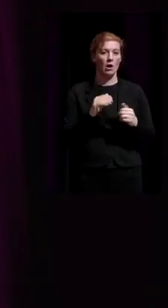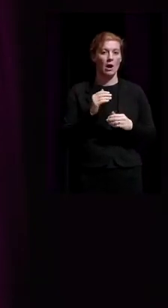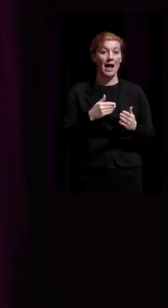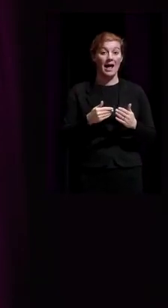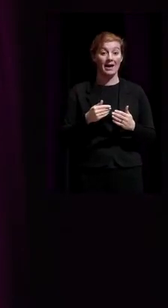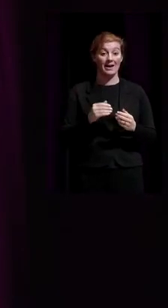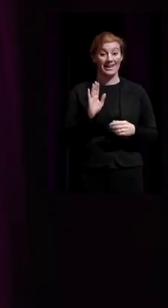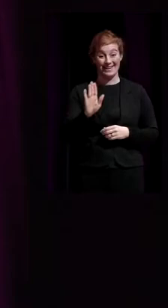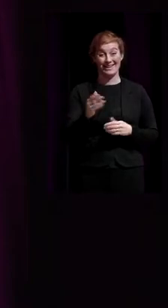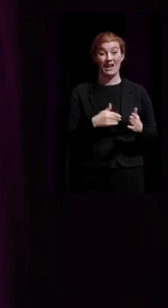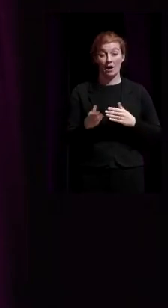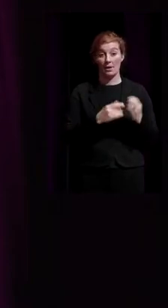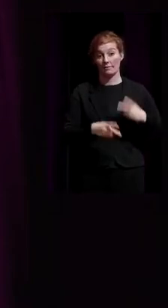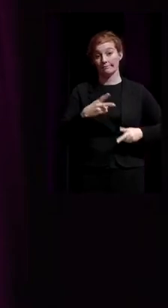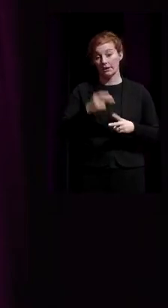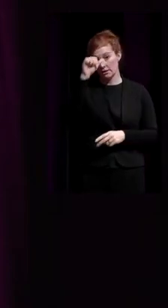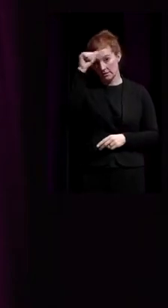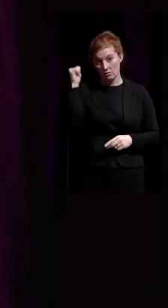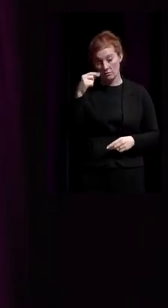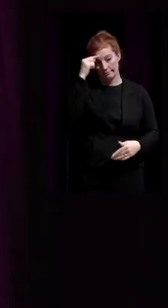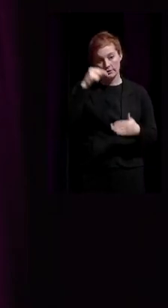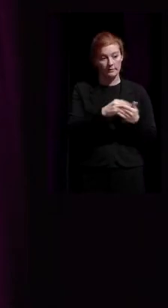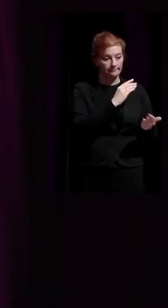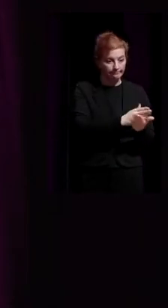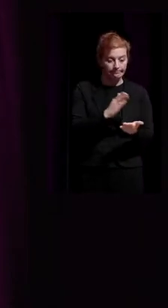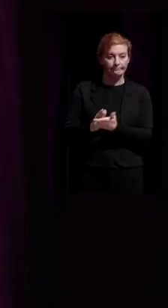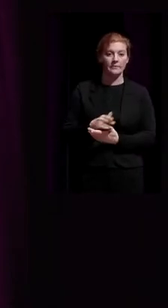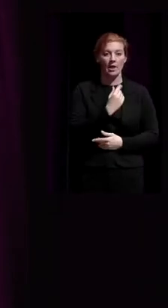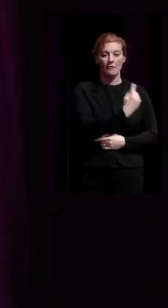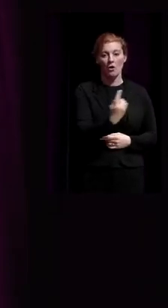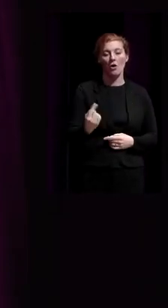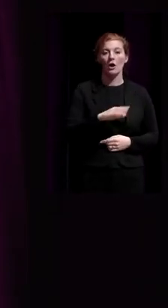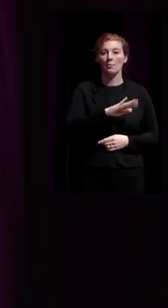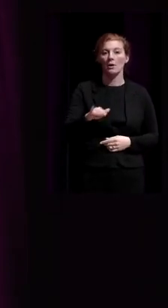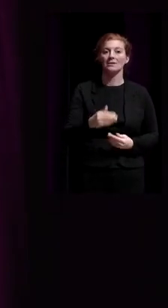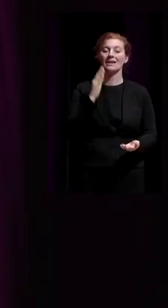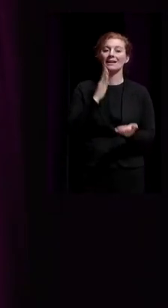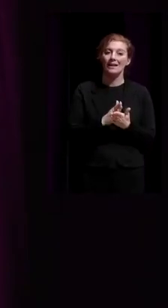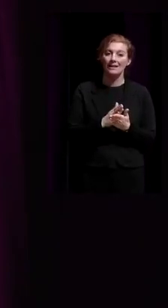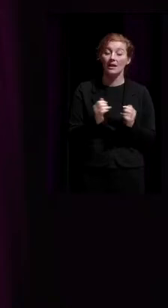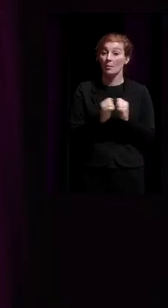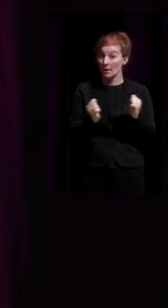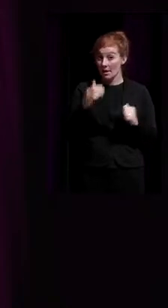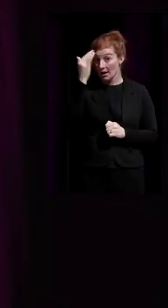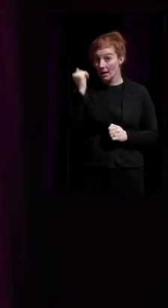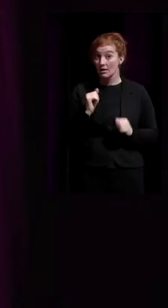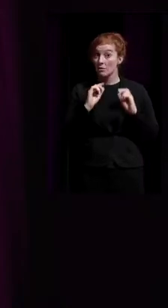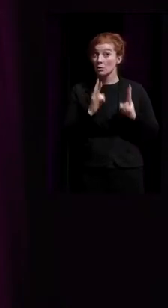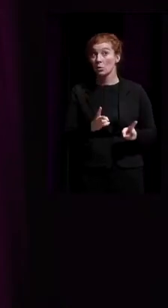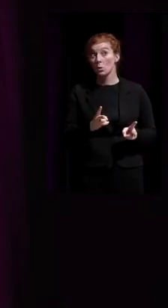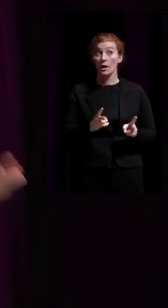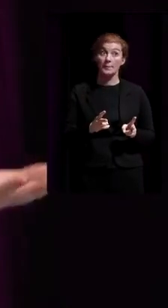arbete för att säkerställa varje barns rätt. Men kan det vara så att, för att prata